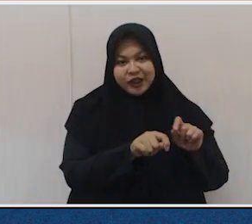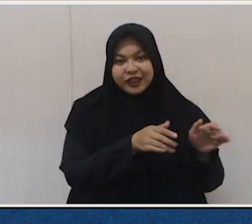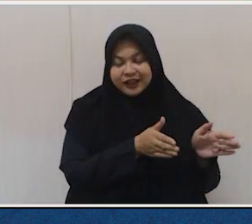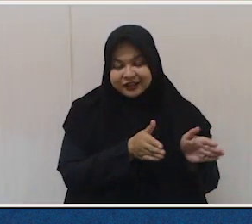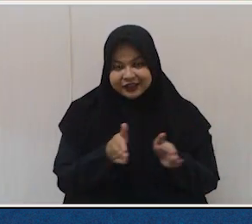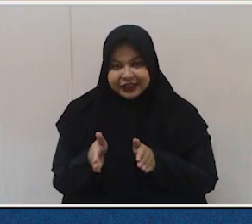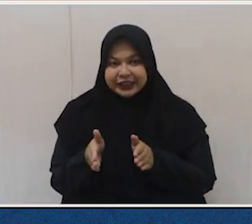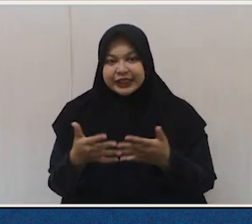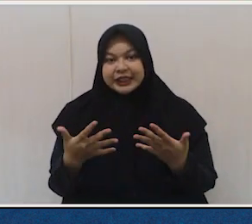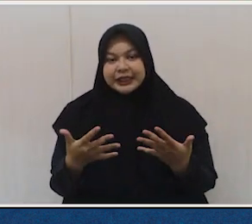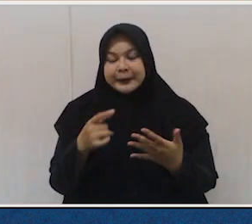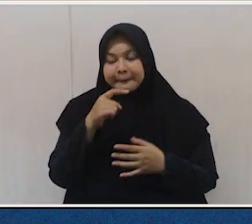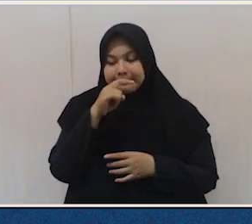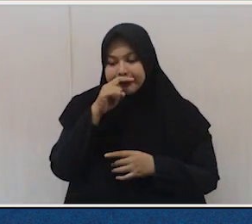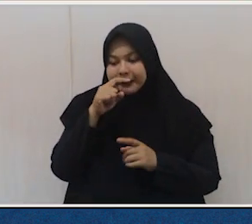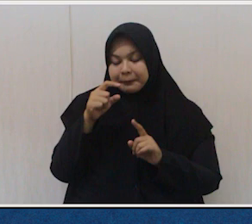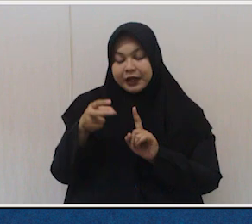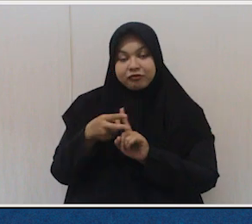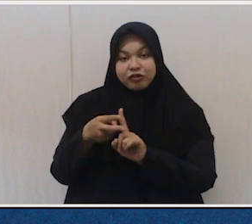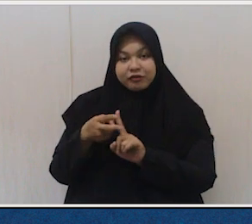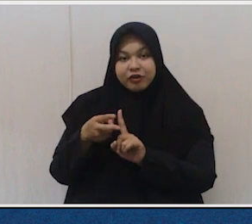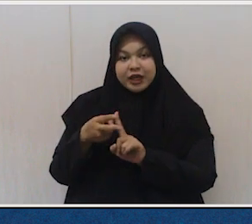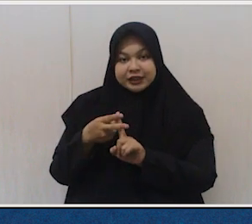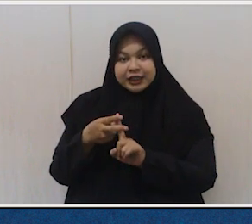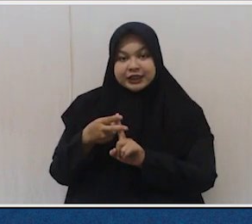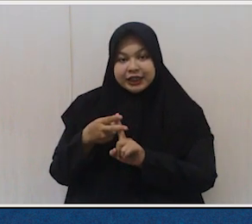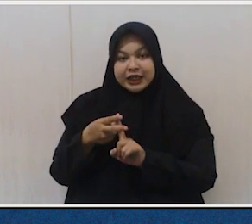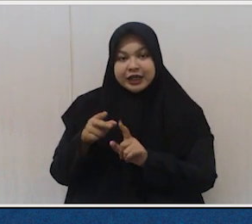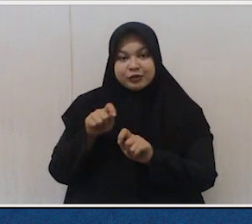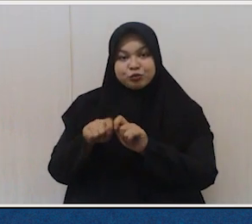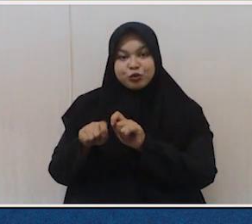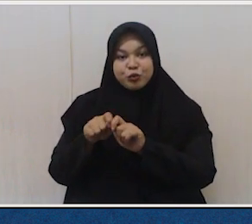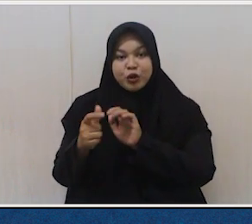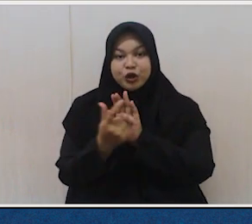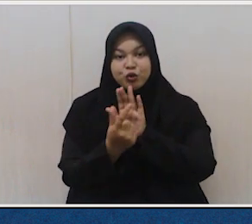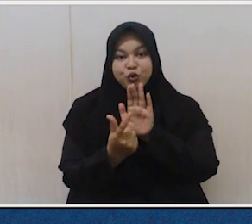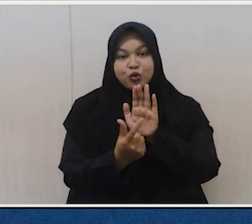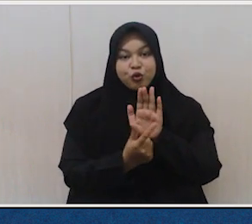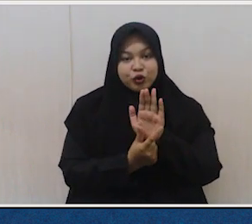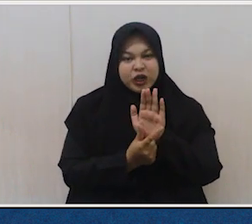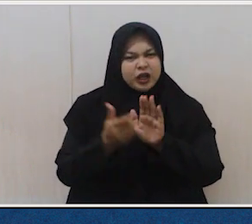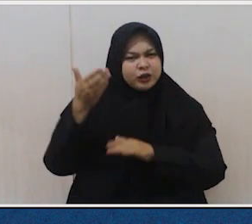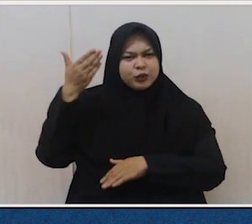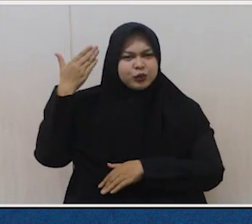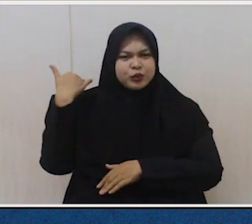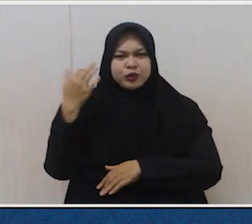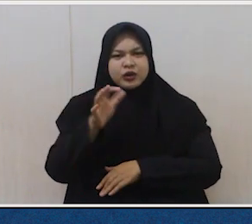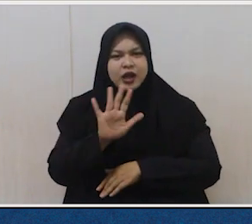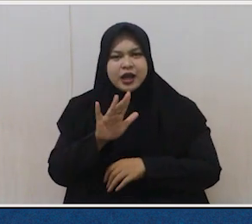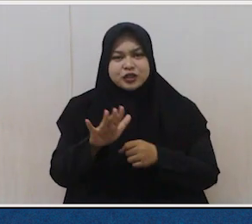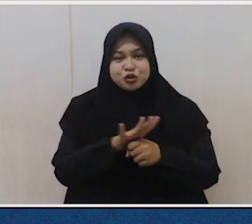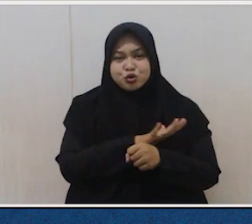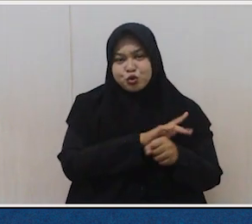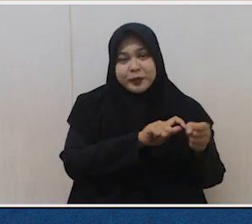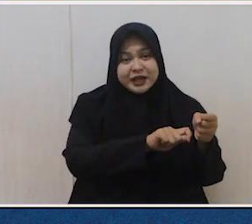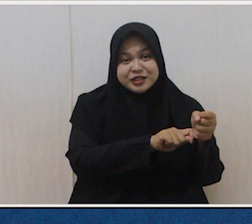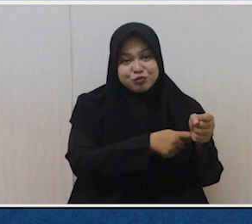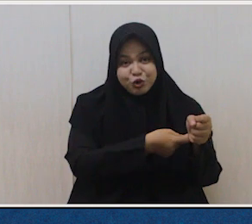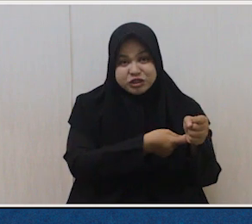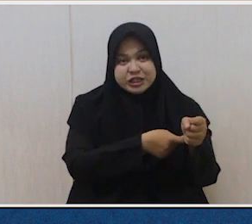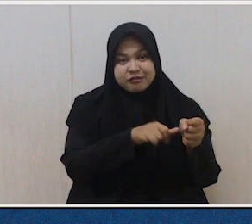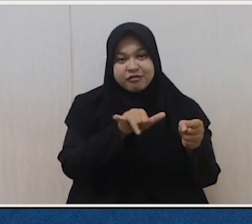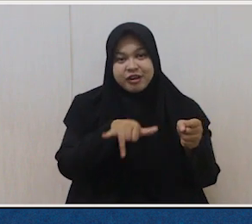eh apa namanya dalam t kutip memang pembuat undang-undang pada waktu itu tidak cukup eh apa namanya responsif ya